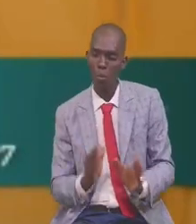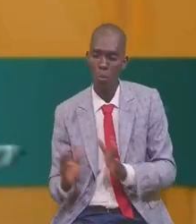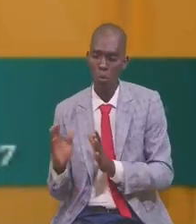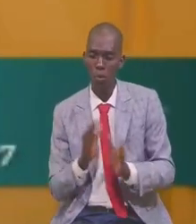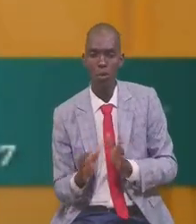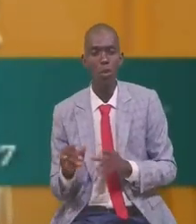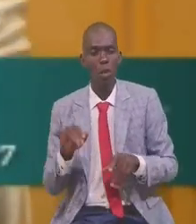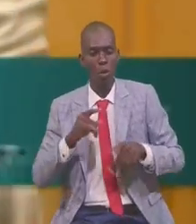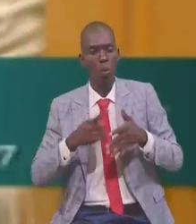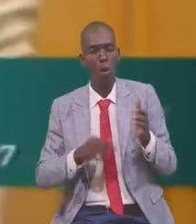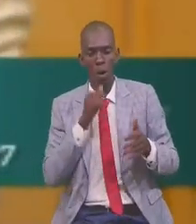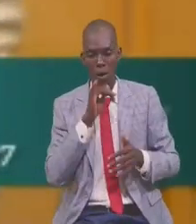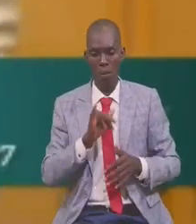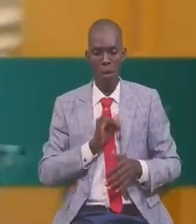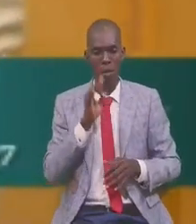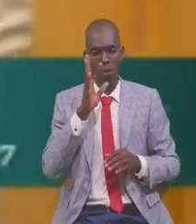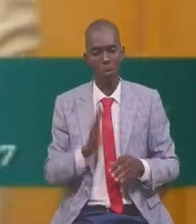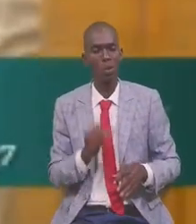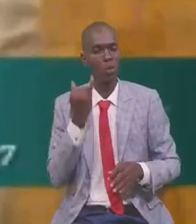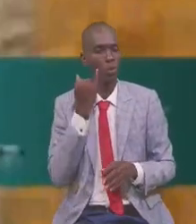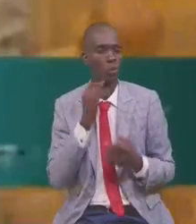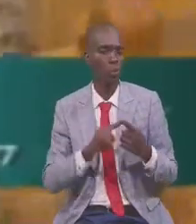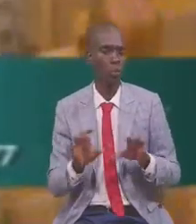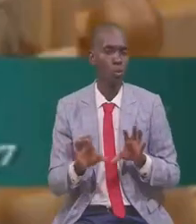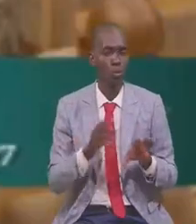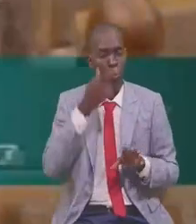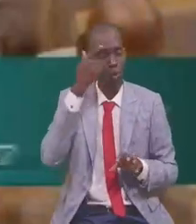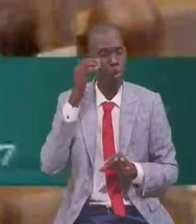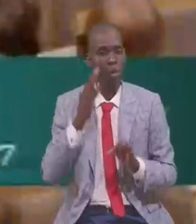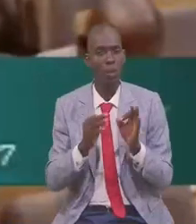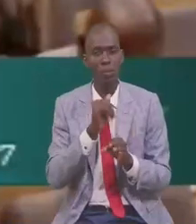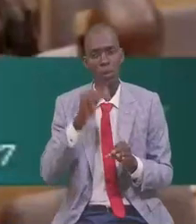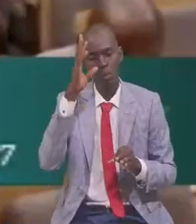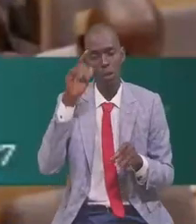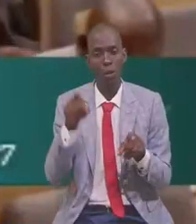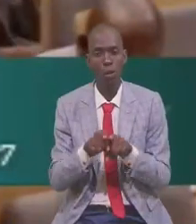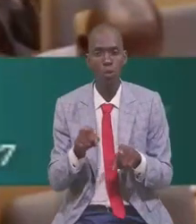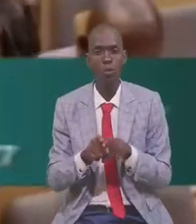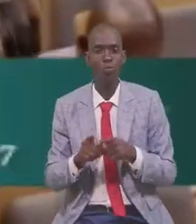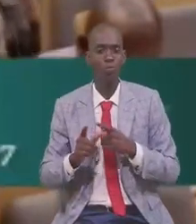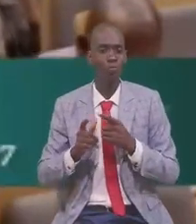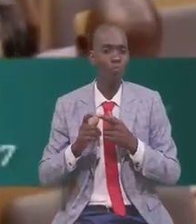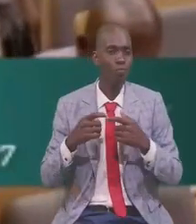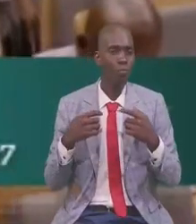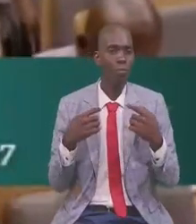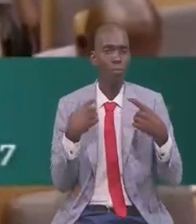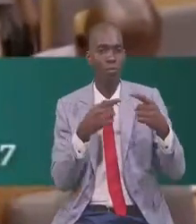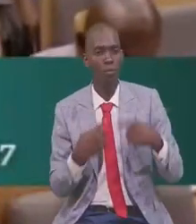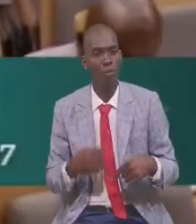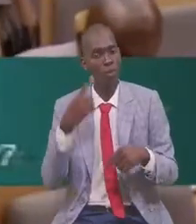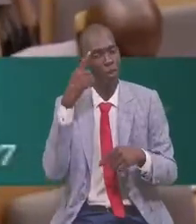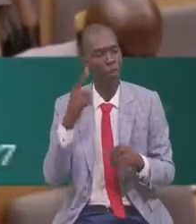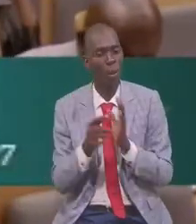m'équiper? Parce que si un homme ne combat pas selon les règles, dans l'appel que Dieu